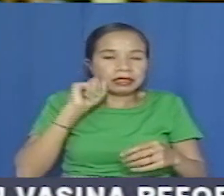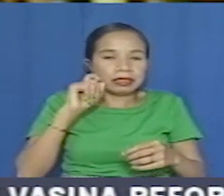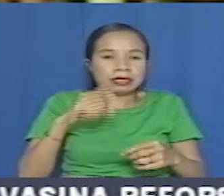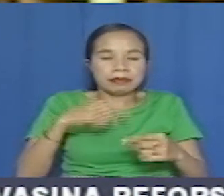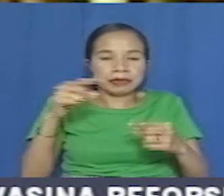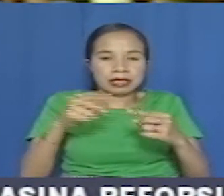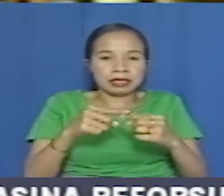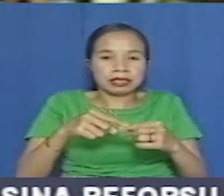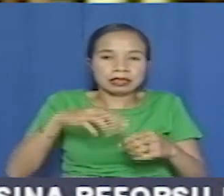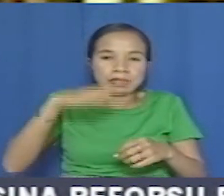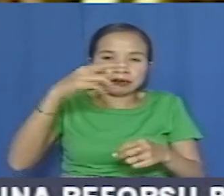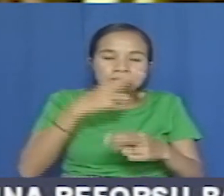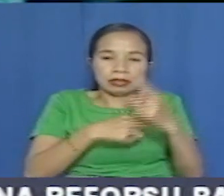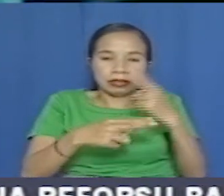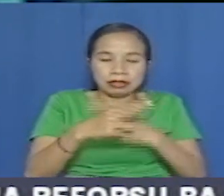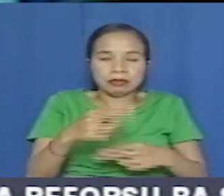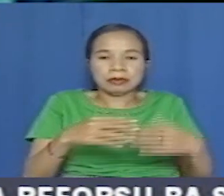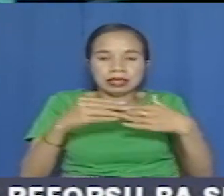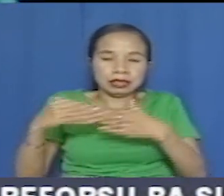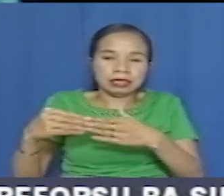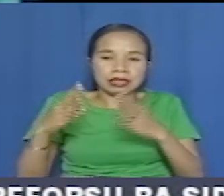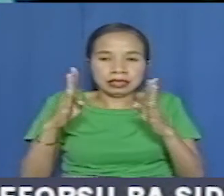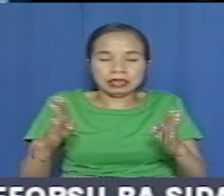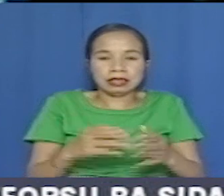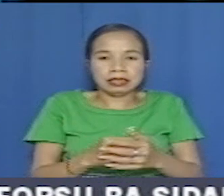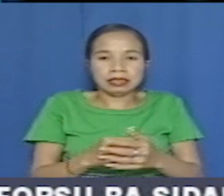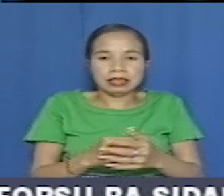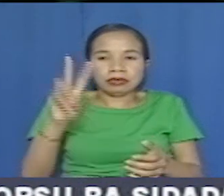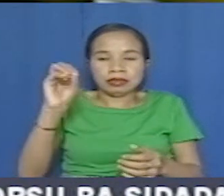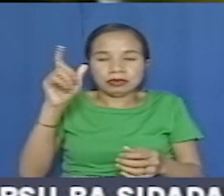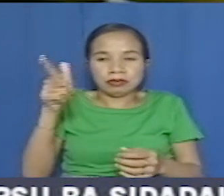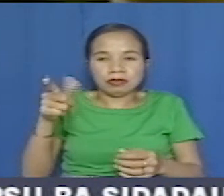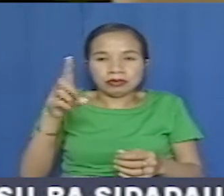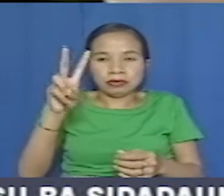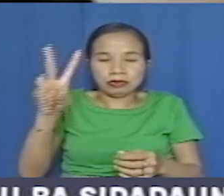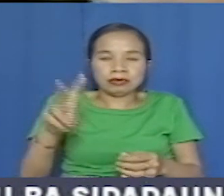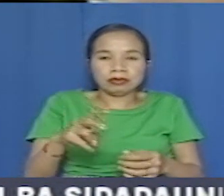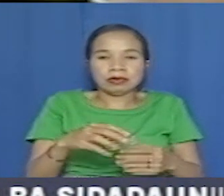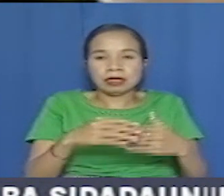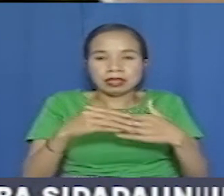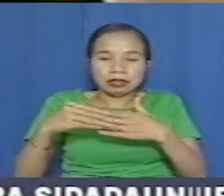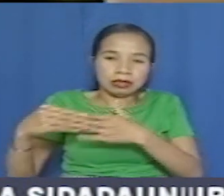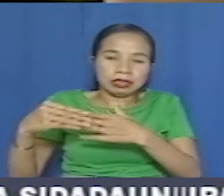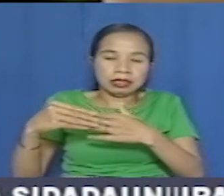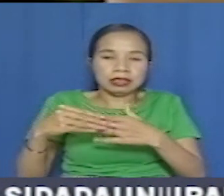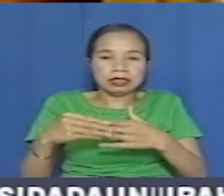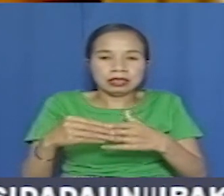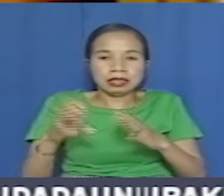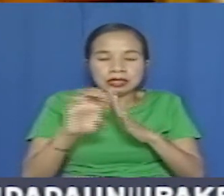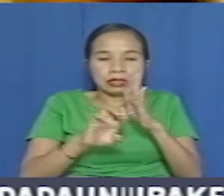líder ida atu kandidatu amba Presidente Republika eleição geral 2022 atu lidera estado ba periodo tina 5